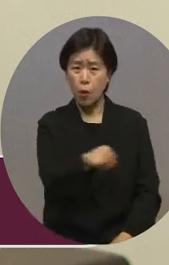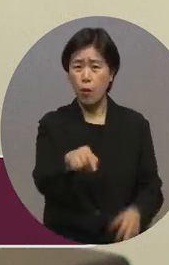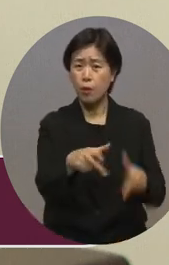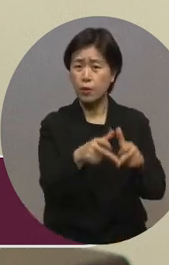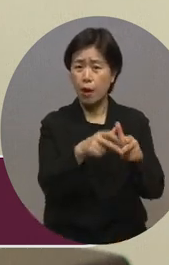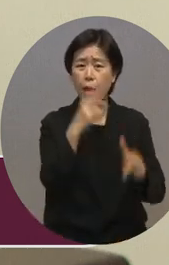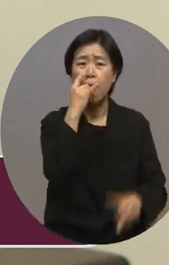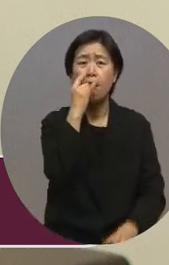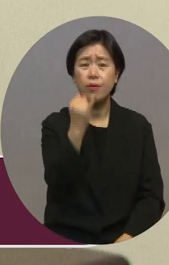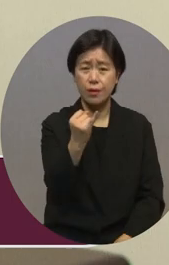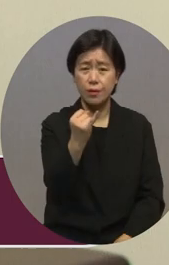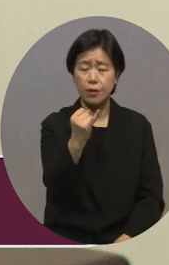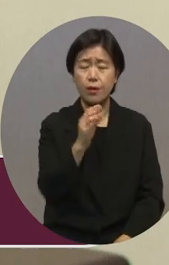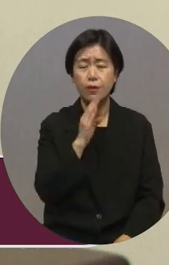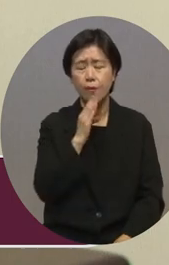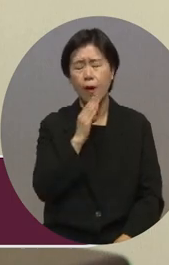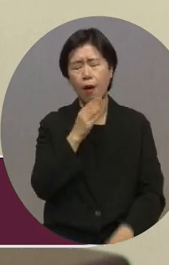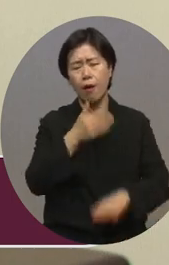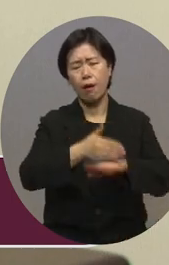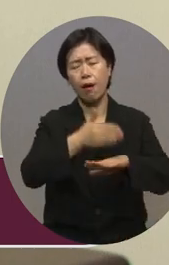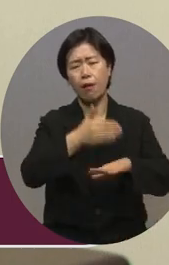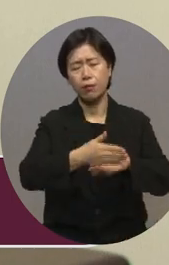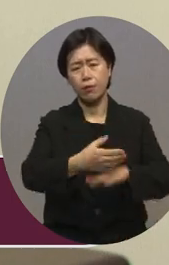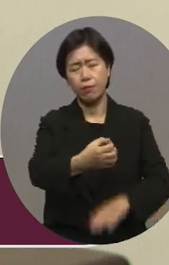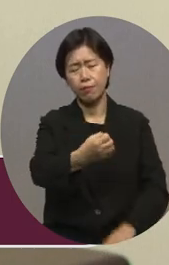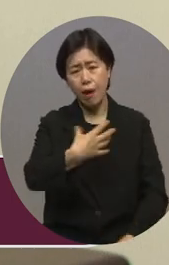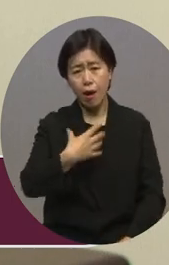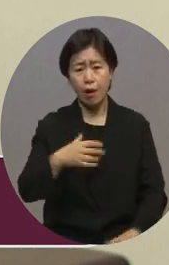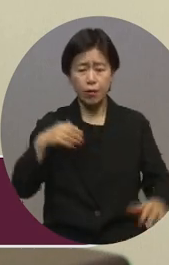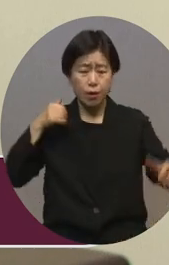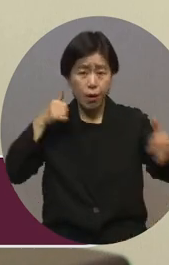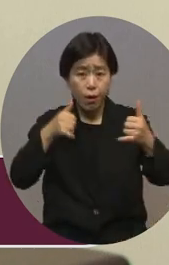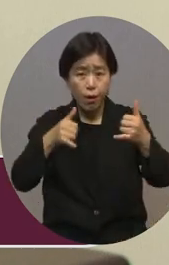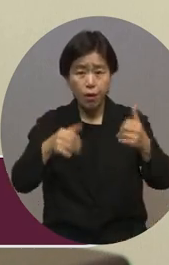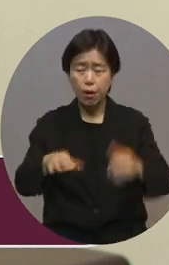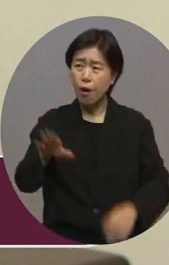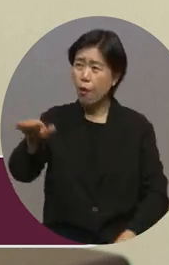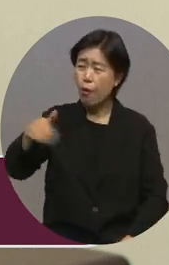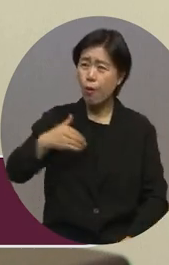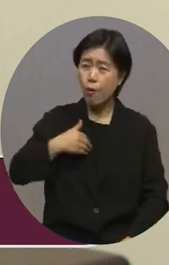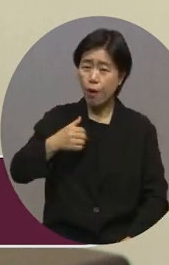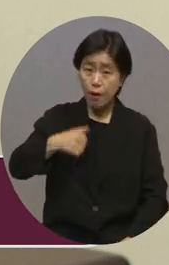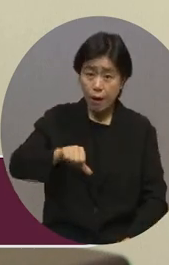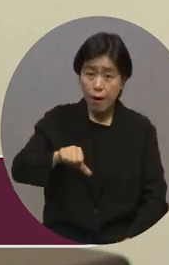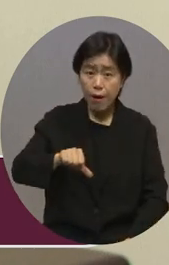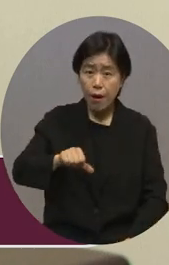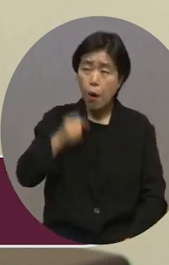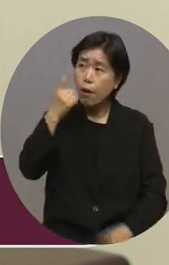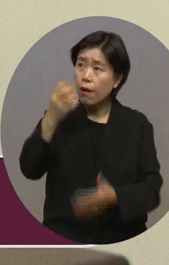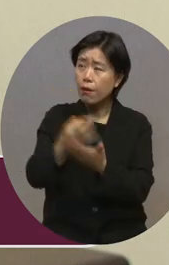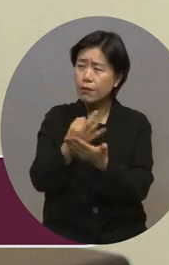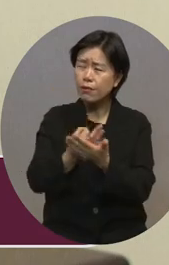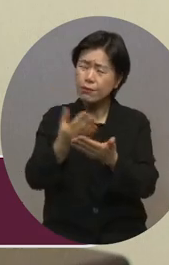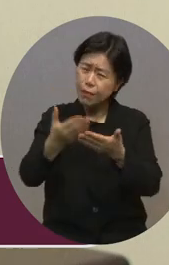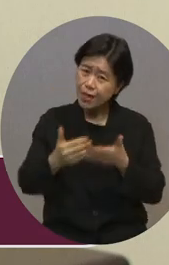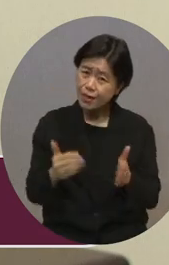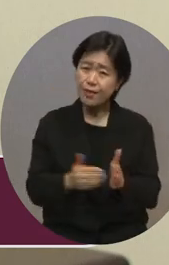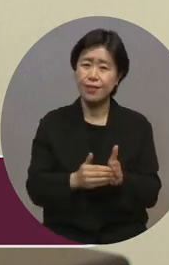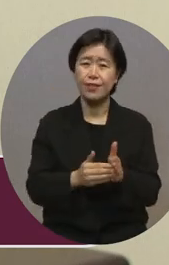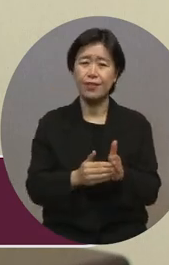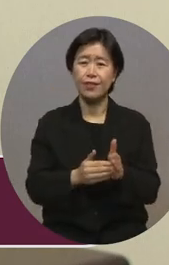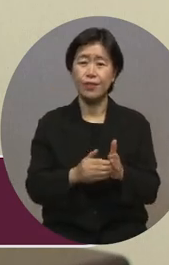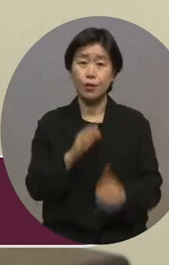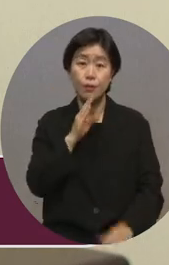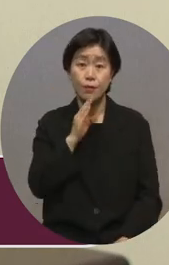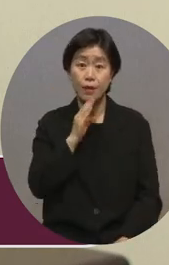어머님이 너무 고마워가지고 전화로 하면서 우리 아들이 월급을 받았는데